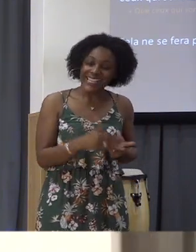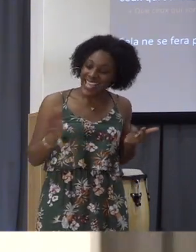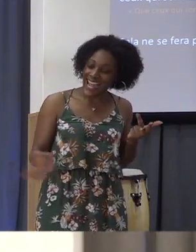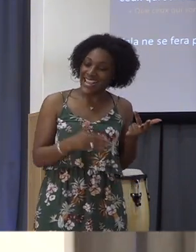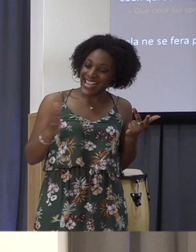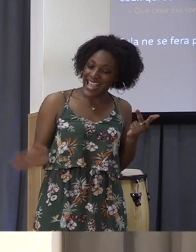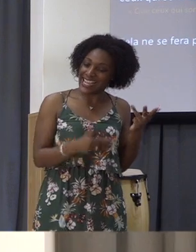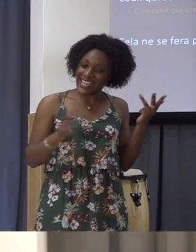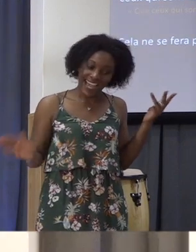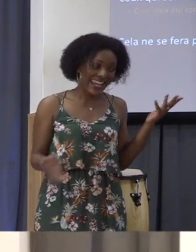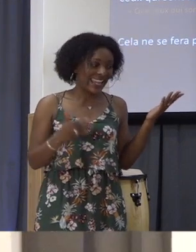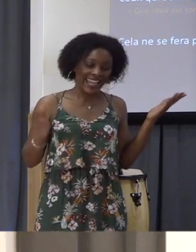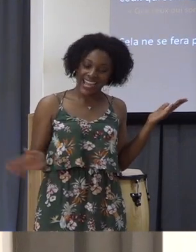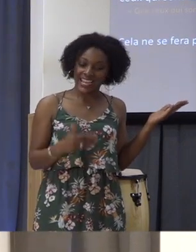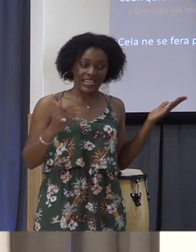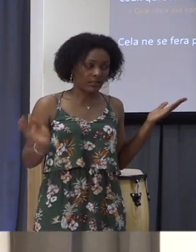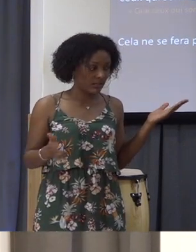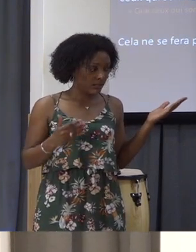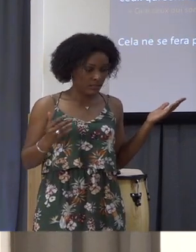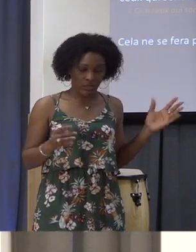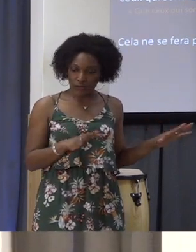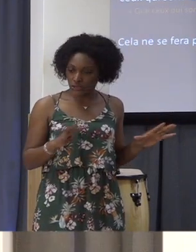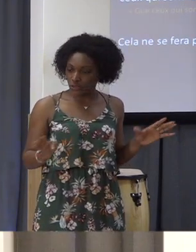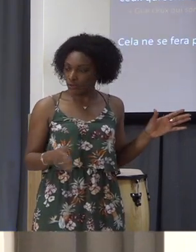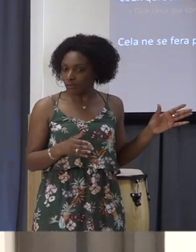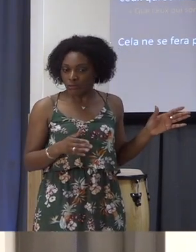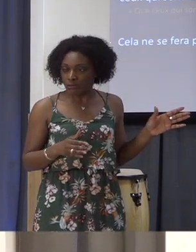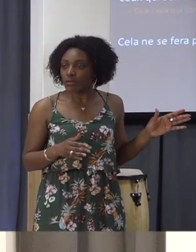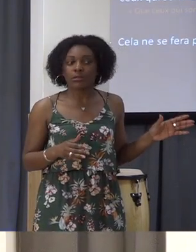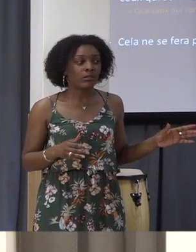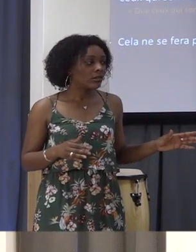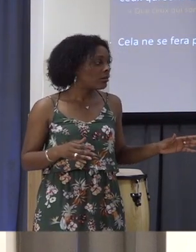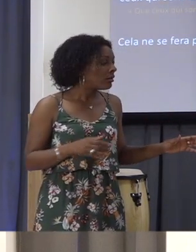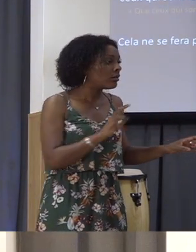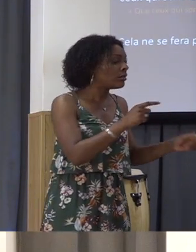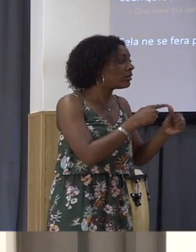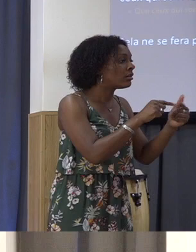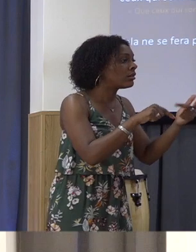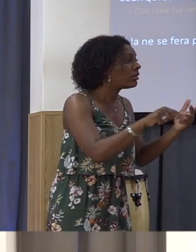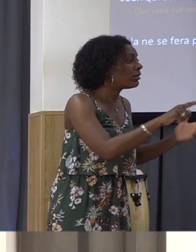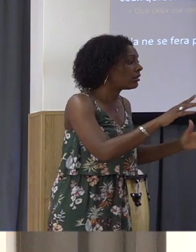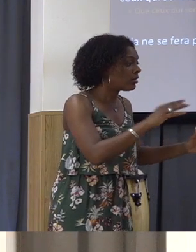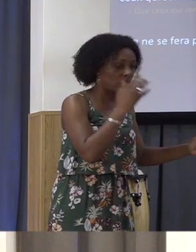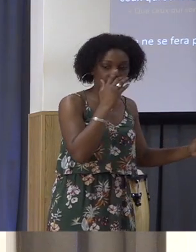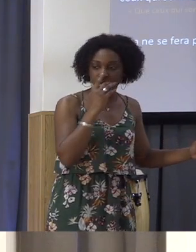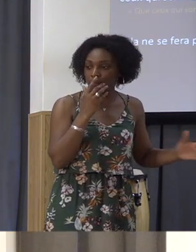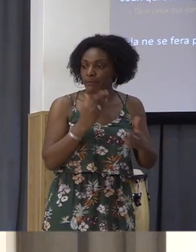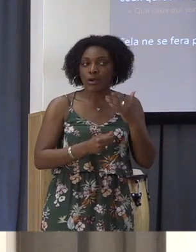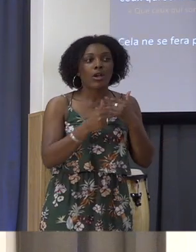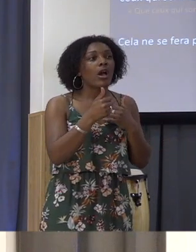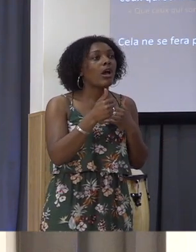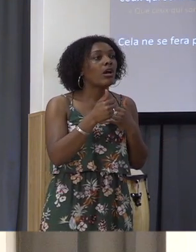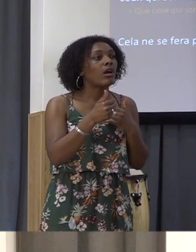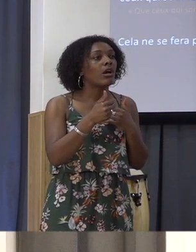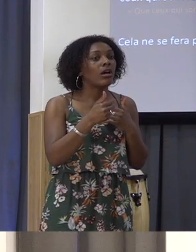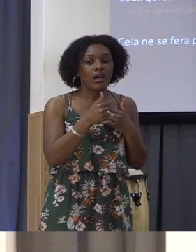qu'il comptait et qu'il m'en manque une. Je ne sais pas. En tout cas, nous savons qu'il a identifié qu'il y avait une brebis qui manquait parmi les